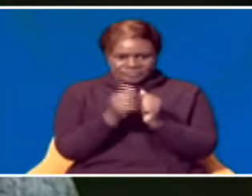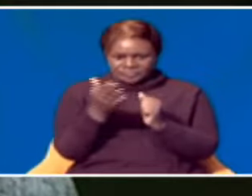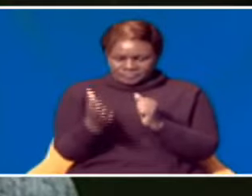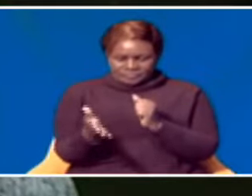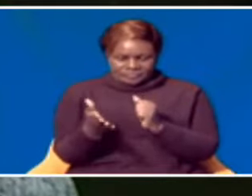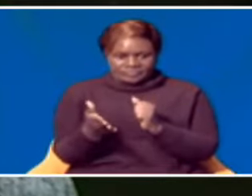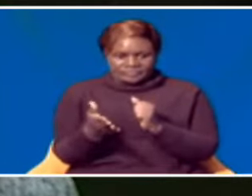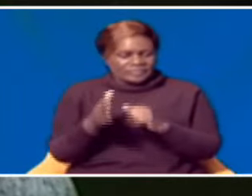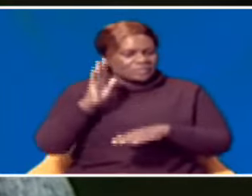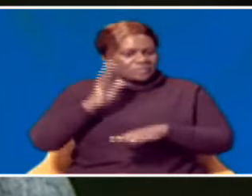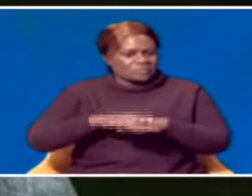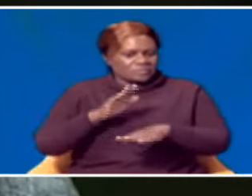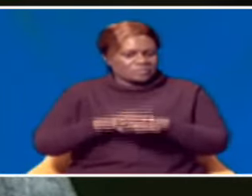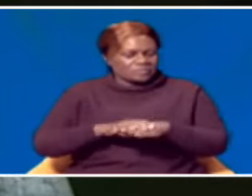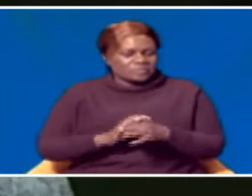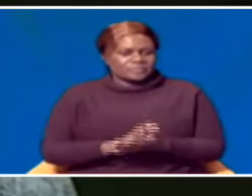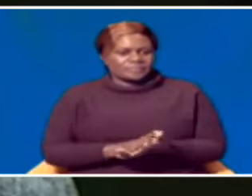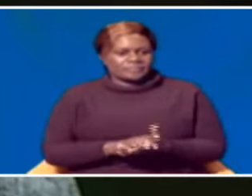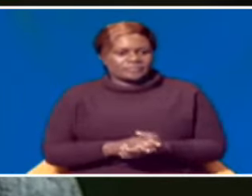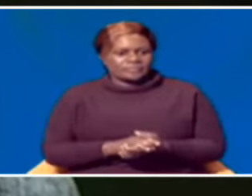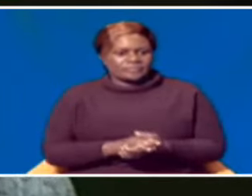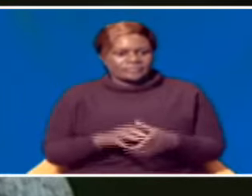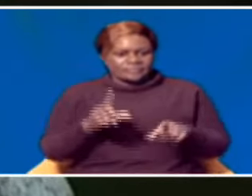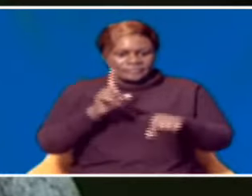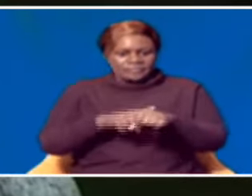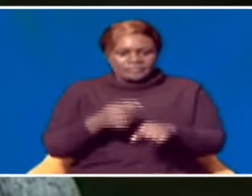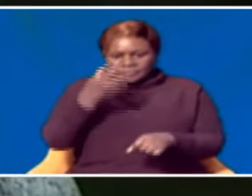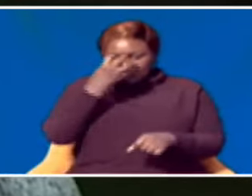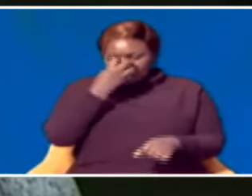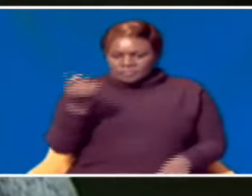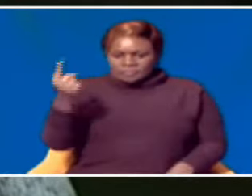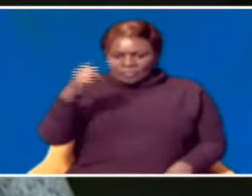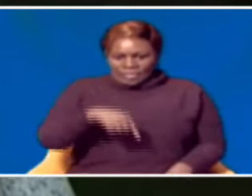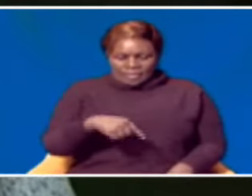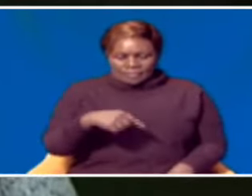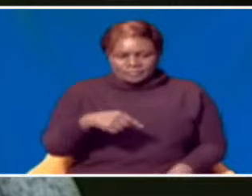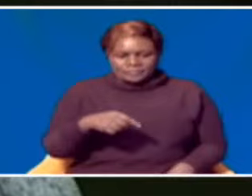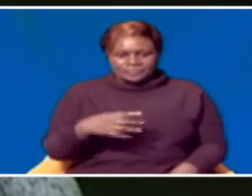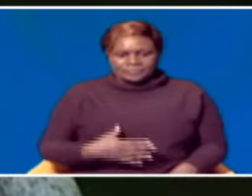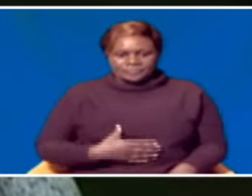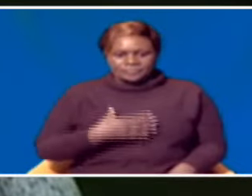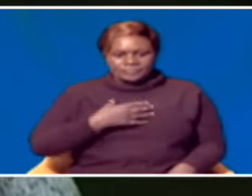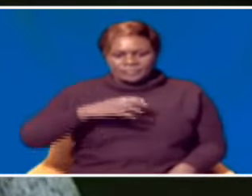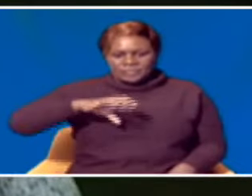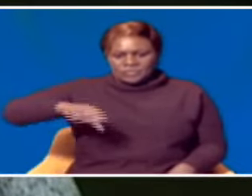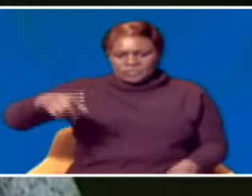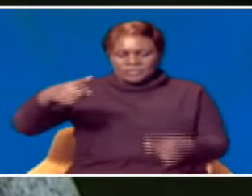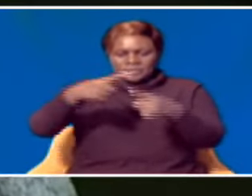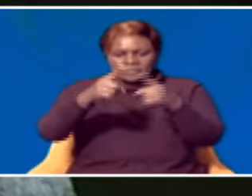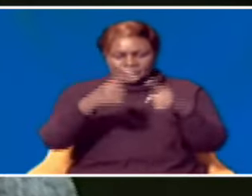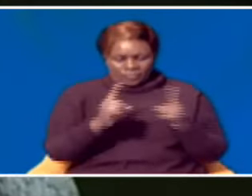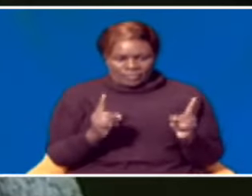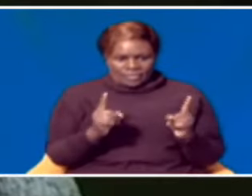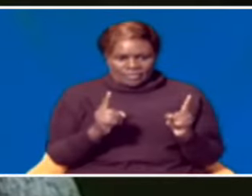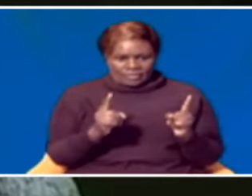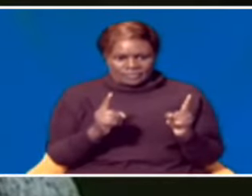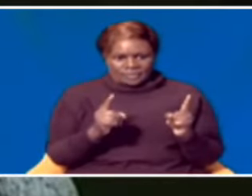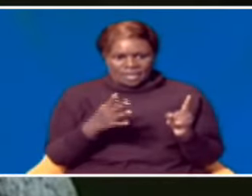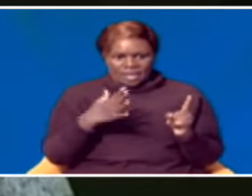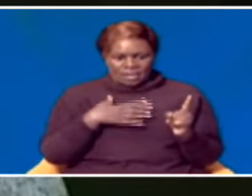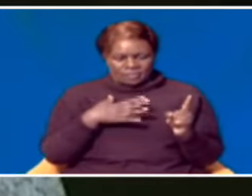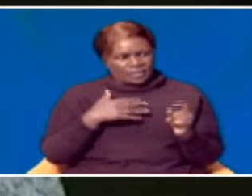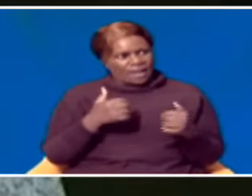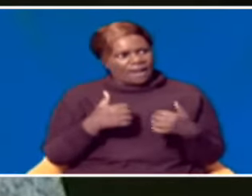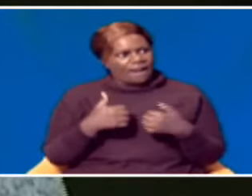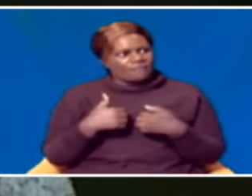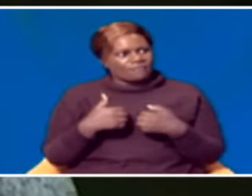ni kitu kizuri. Vile alikuja ametembea katika constituencies mbalimbali. Katika jimbo letu tuko